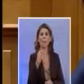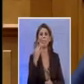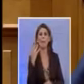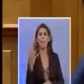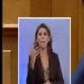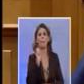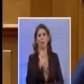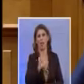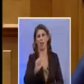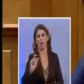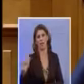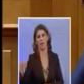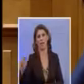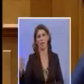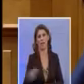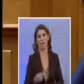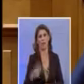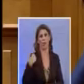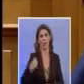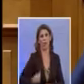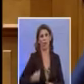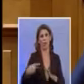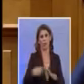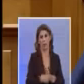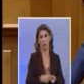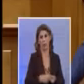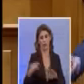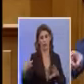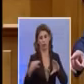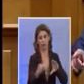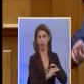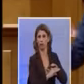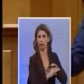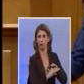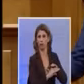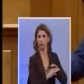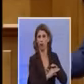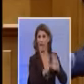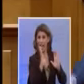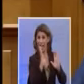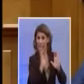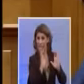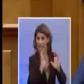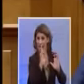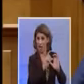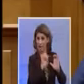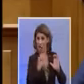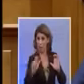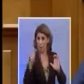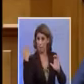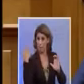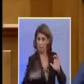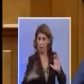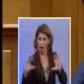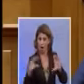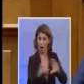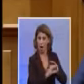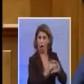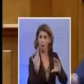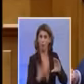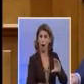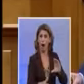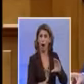255 εκατομμύρια ευρώ στα δημόσια ταμεία, εκ των οποίων τα 90 ήδη βρίσκονται στα δημόσια ταμεία.